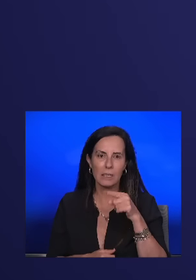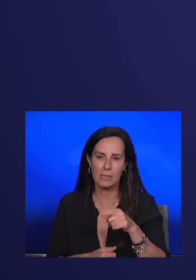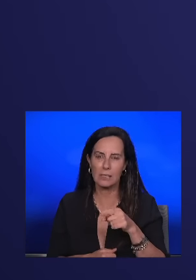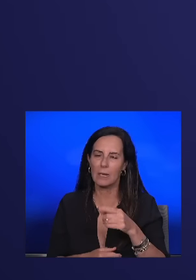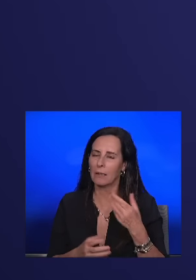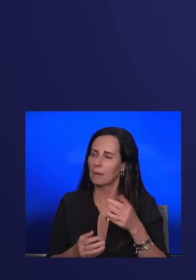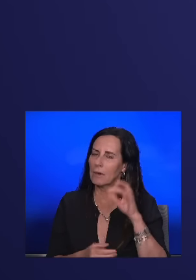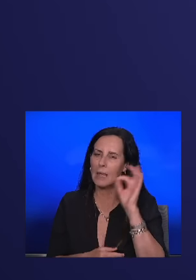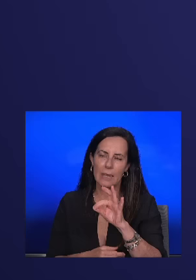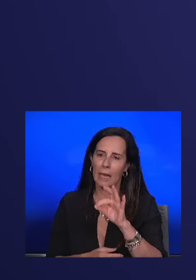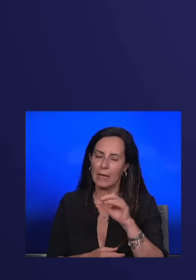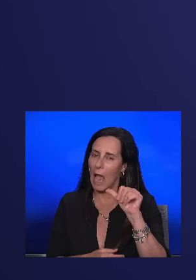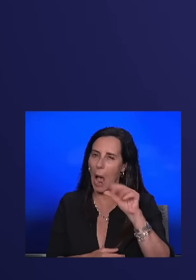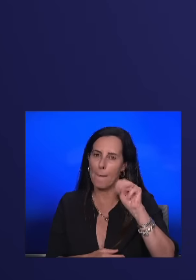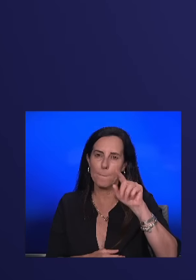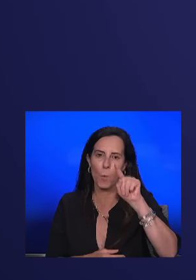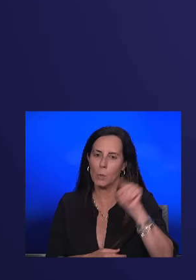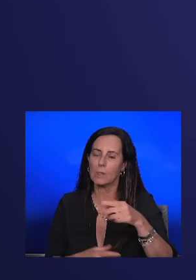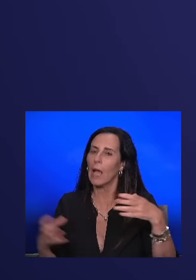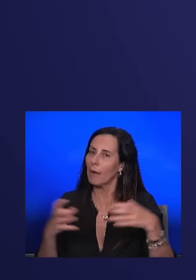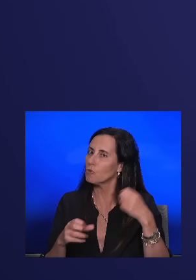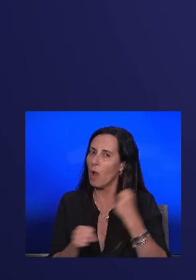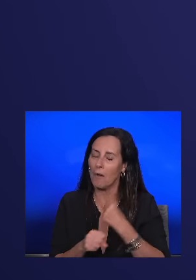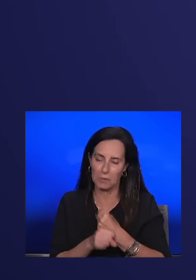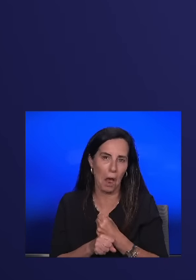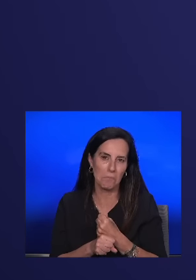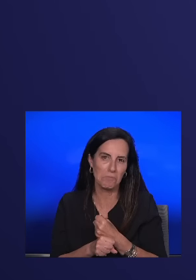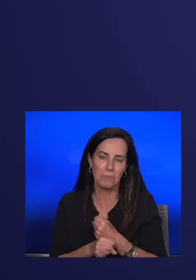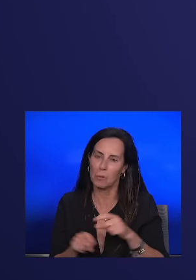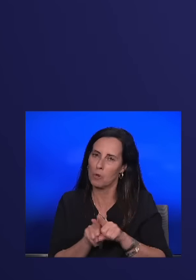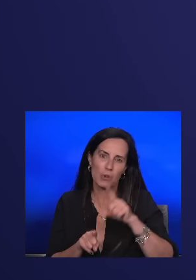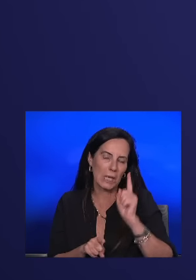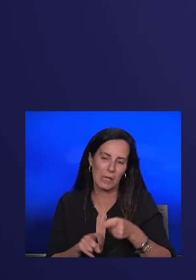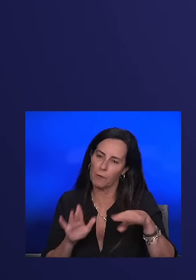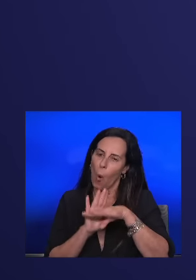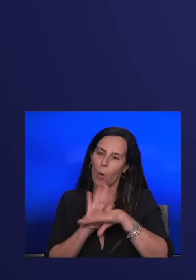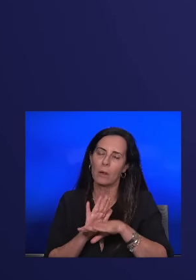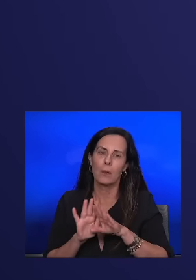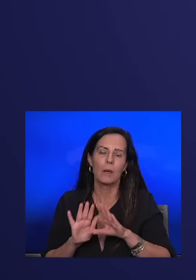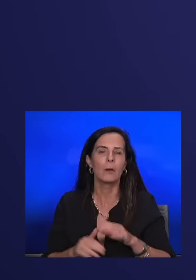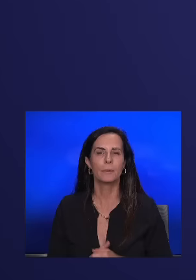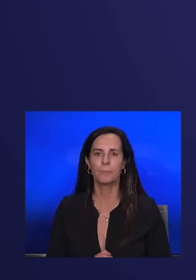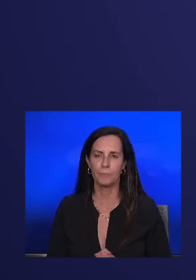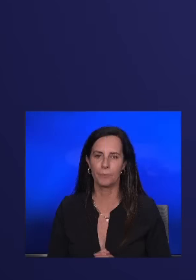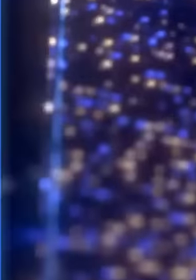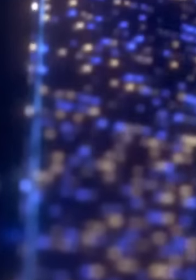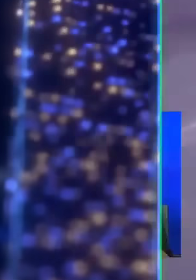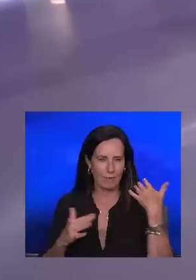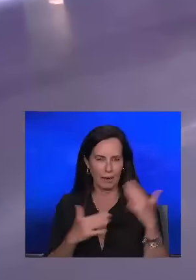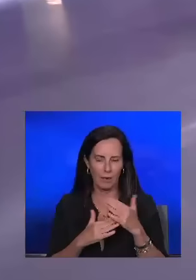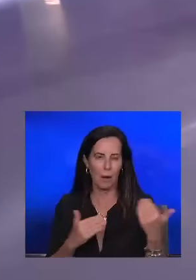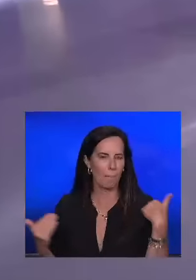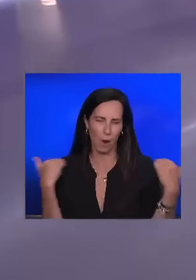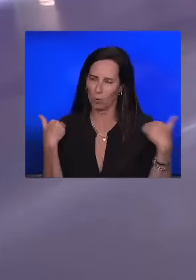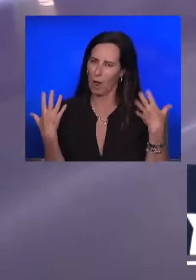צייד נגד המוזה, שעל פי בדיקתי היא חברה שהתנהלה באופן כשר וחוקי. ורק נאמר מיכל, עוד לפני התחקיר פנו אלינו